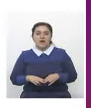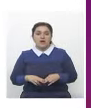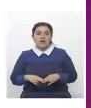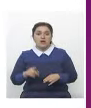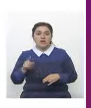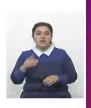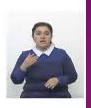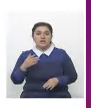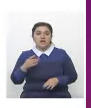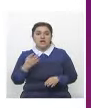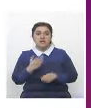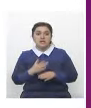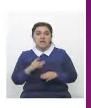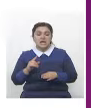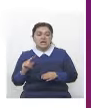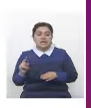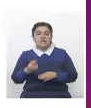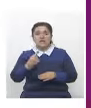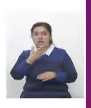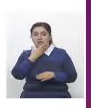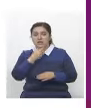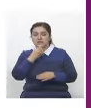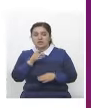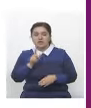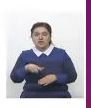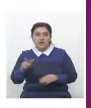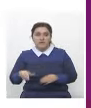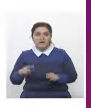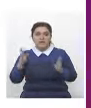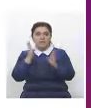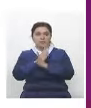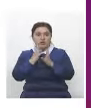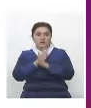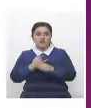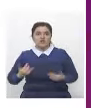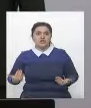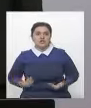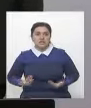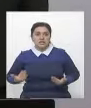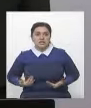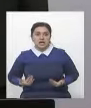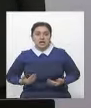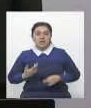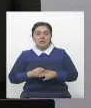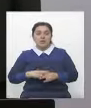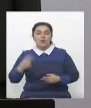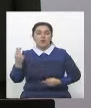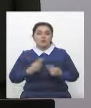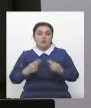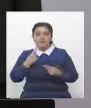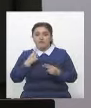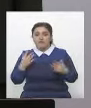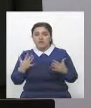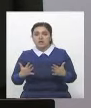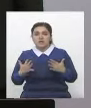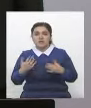этом проявляется единство красоты человека, природы и жизни. Средства художественной